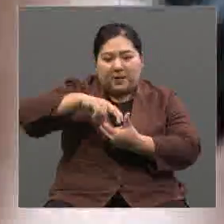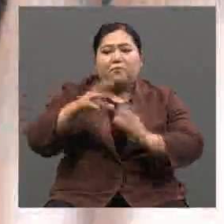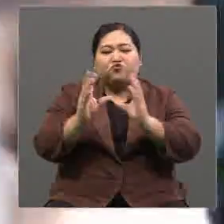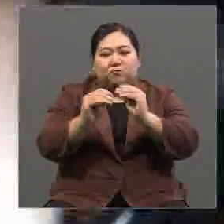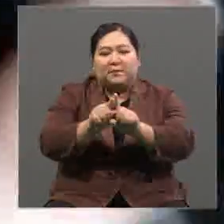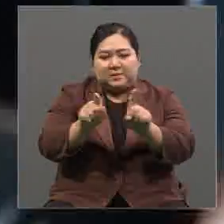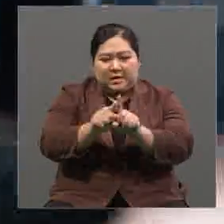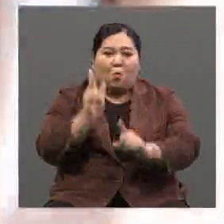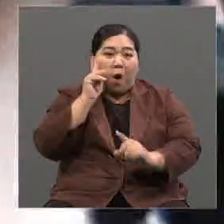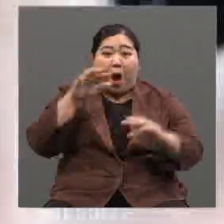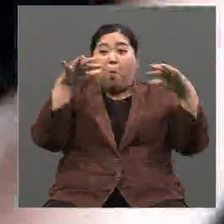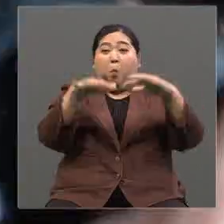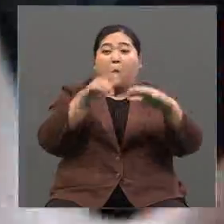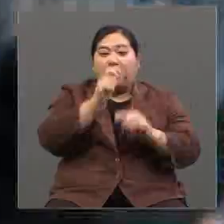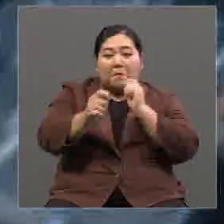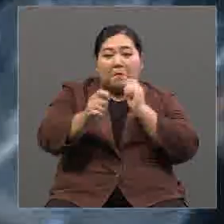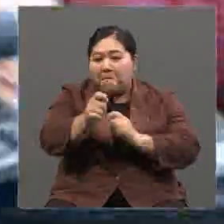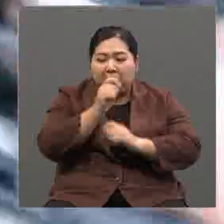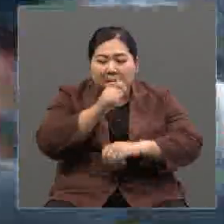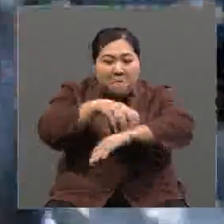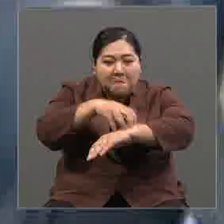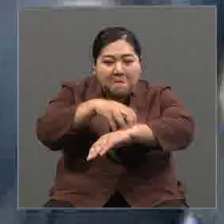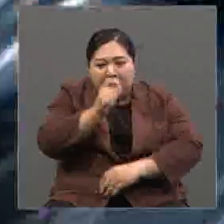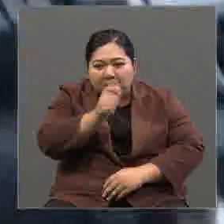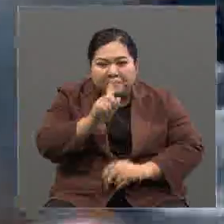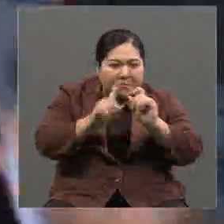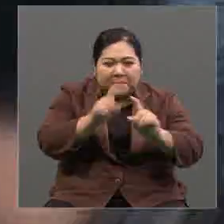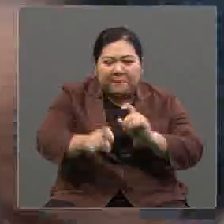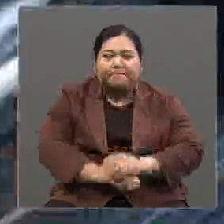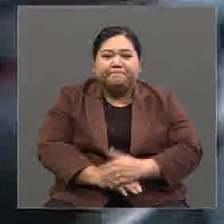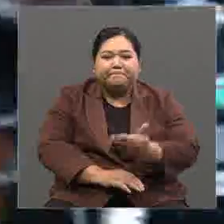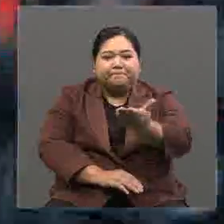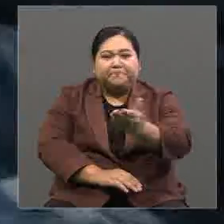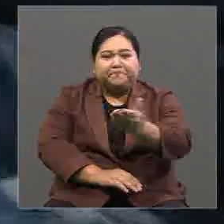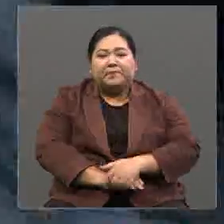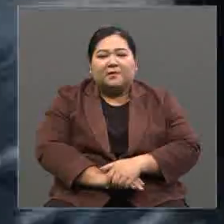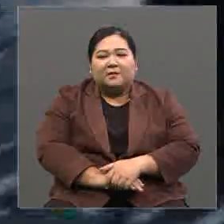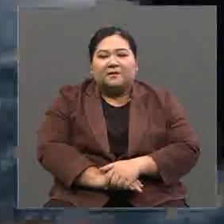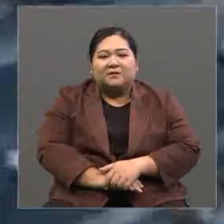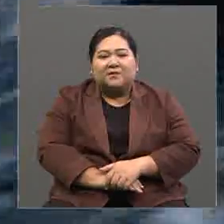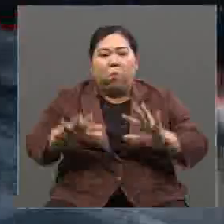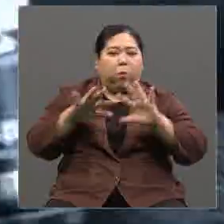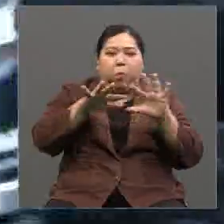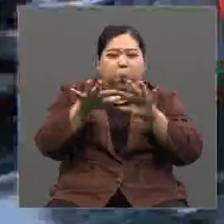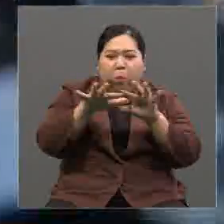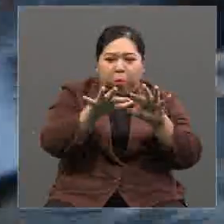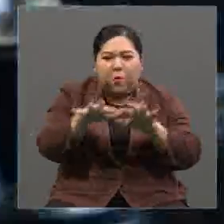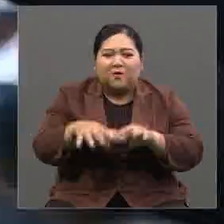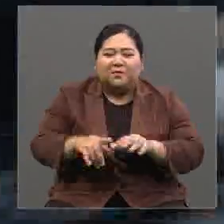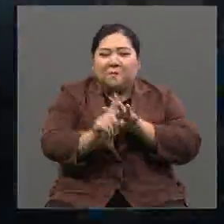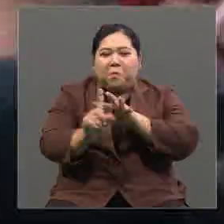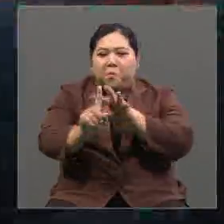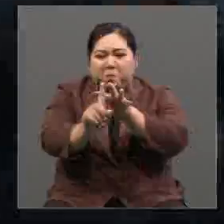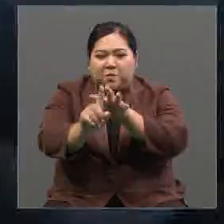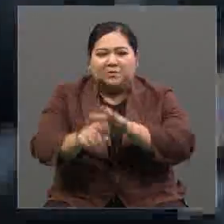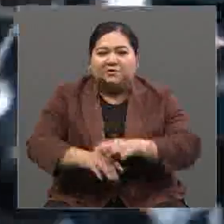เนี่ยครับโอ้โหนักข่าวรุมลุงป้อมกันหนักเลยนะครับ ค่ะ ดูฮะแทบจะเหมือนจะไหลอ่ะจะไหลตามกัน